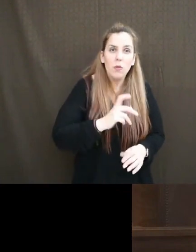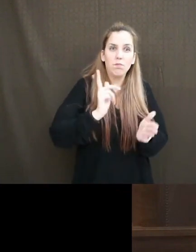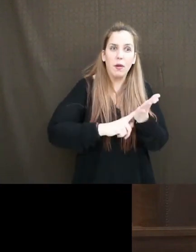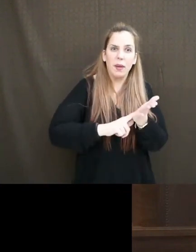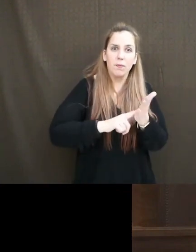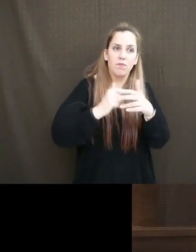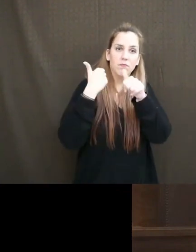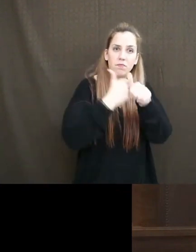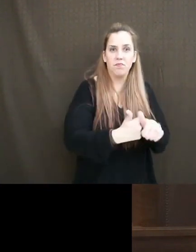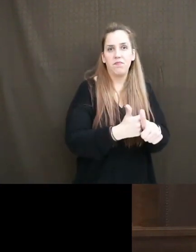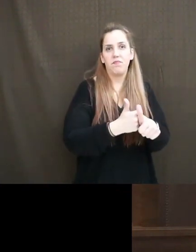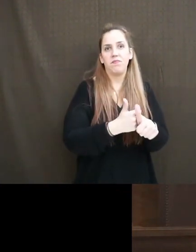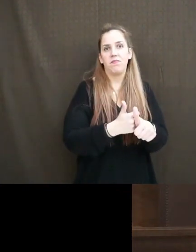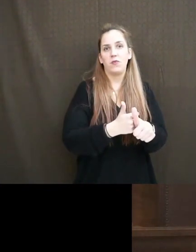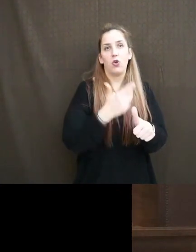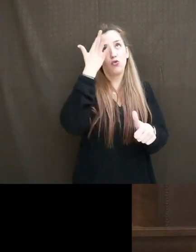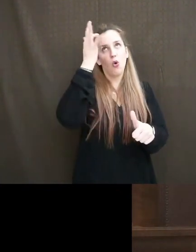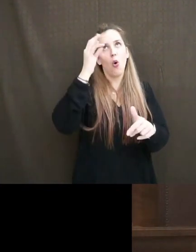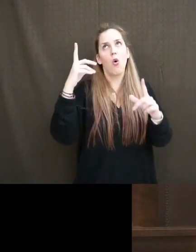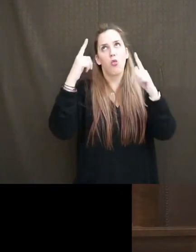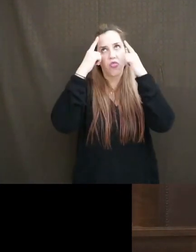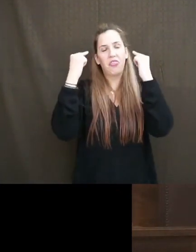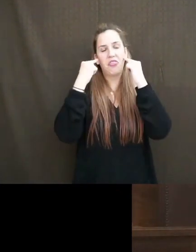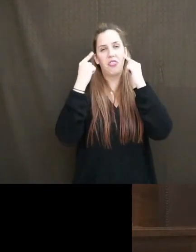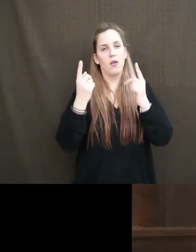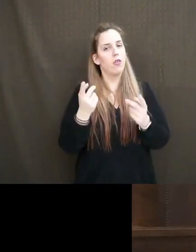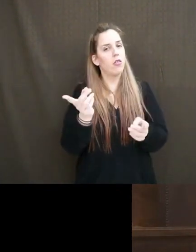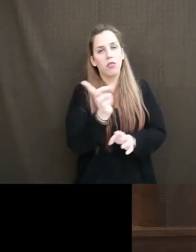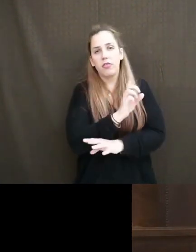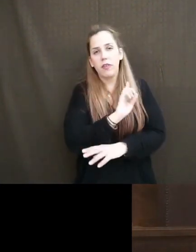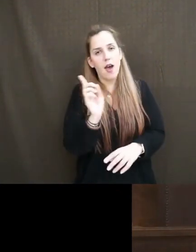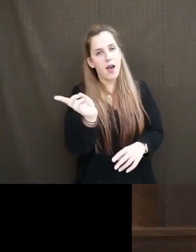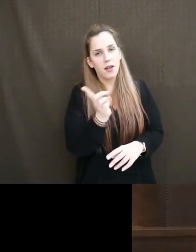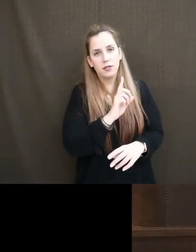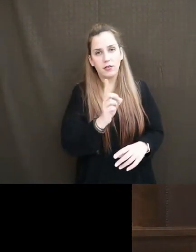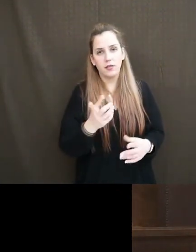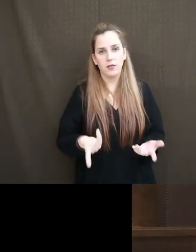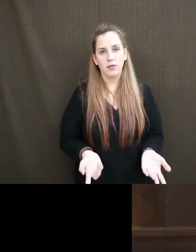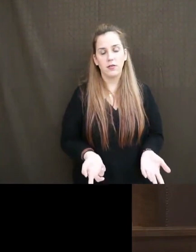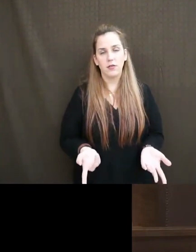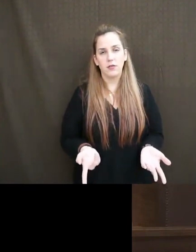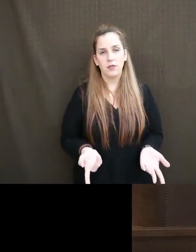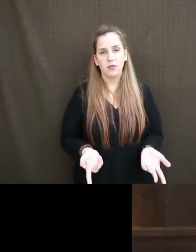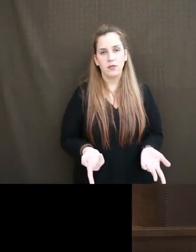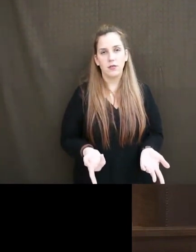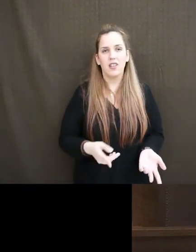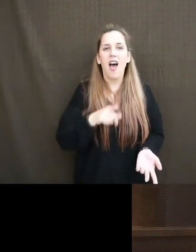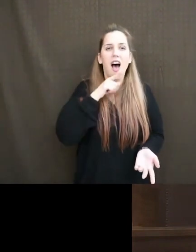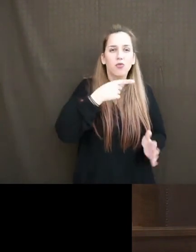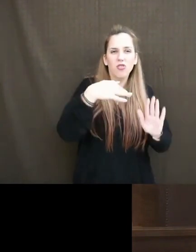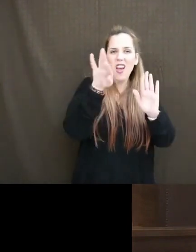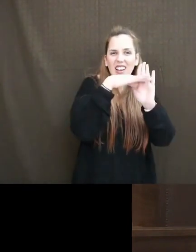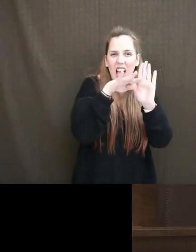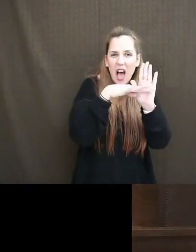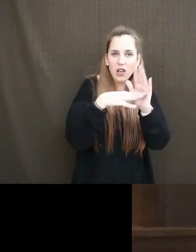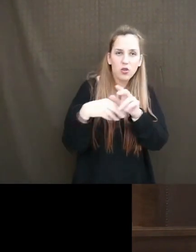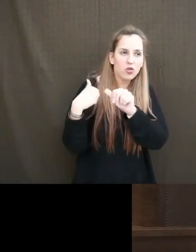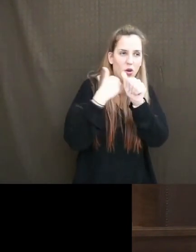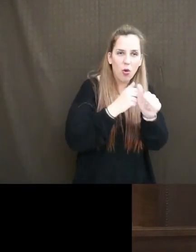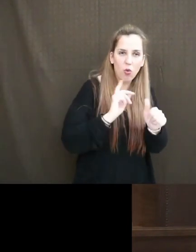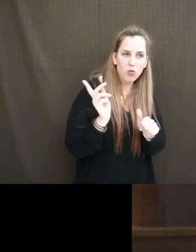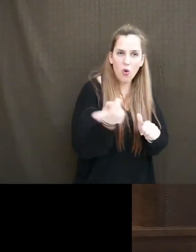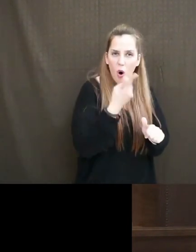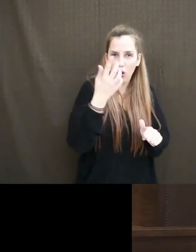τελετή από υπενθύμηση γίνει κανόνας και αναχθεί σε προϋπόθεση για να σε δέχεται ο